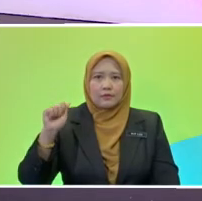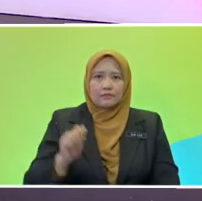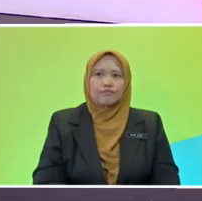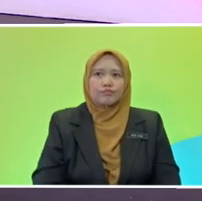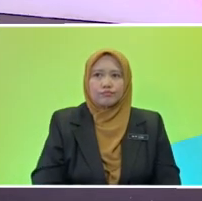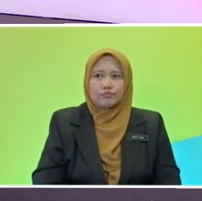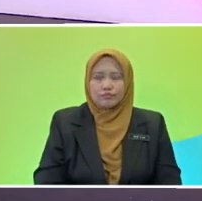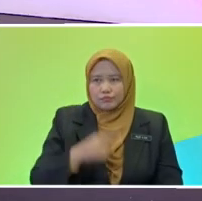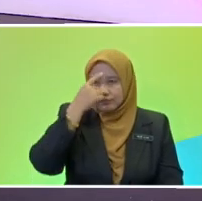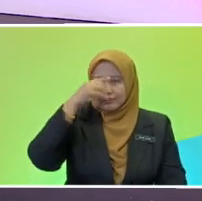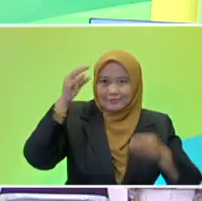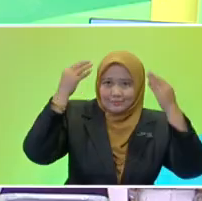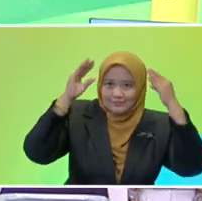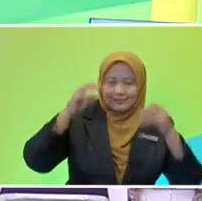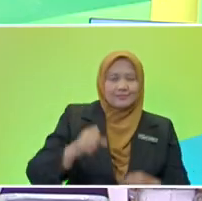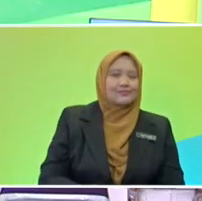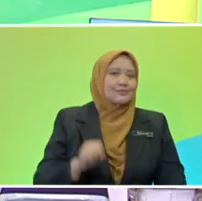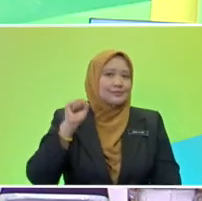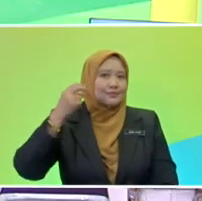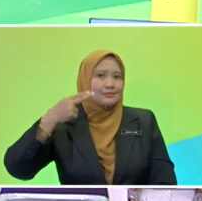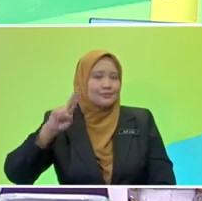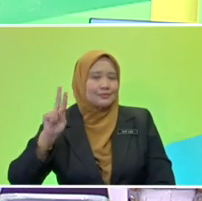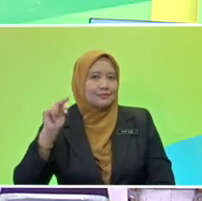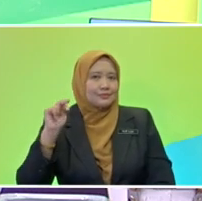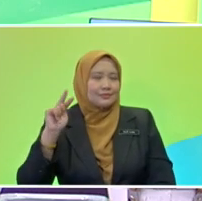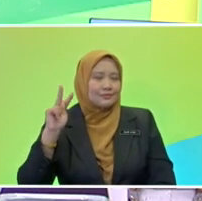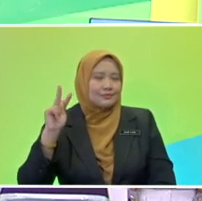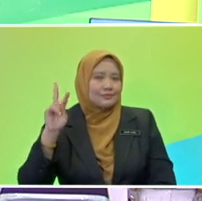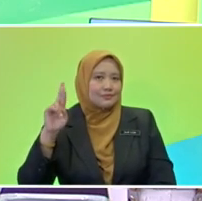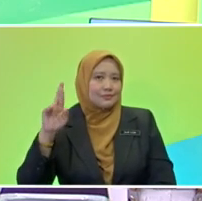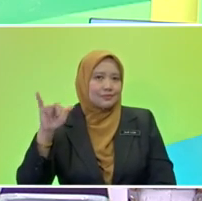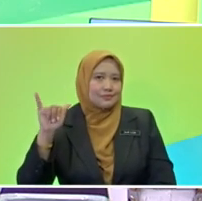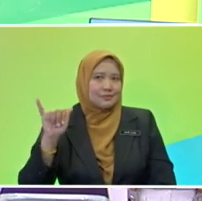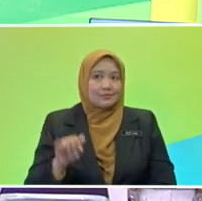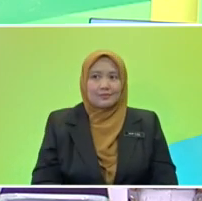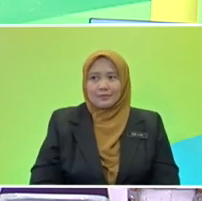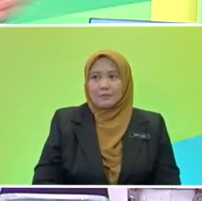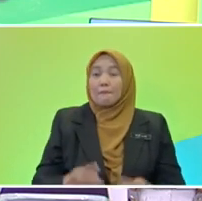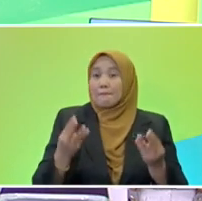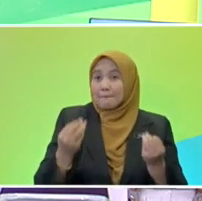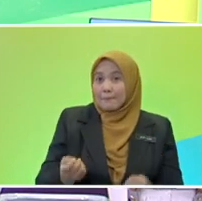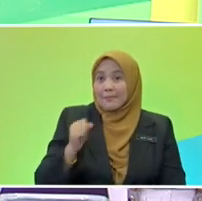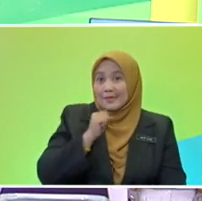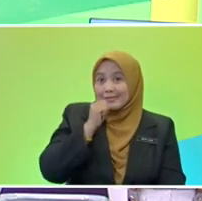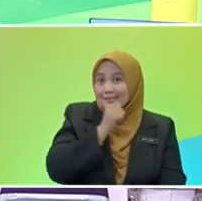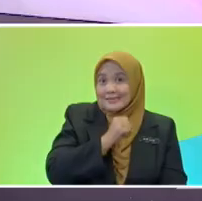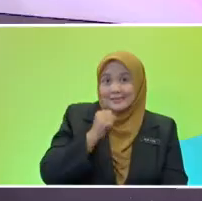Kalau tak bernyanyi tak sah jadi kita satu lagu yang berkaitan dengan topik itu